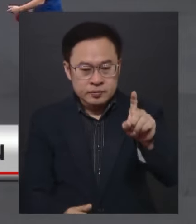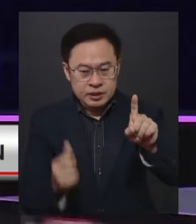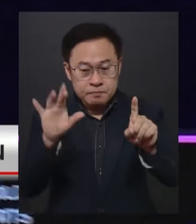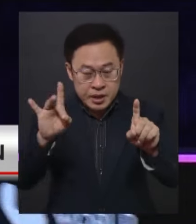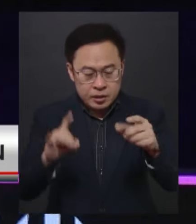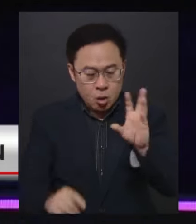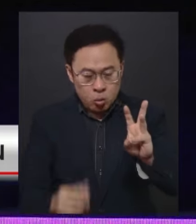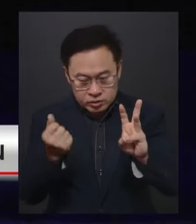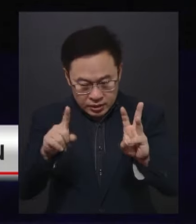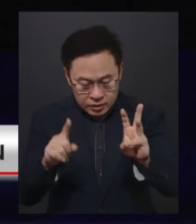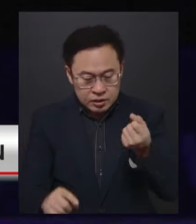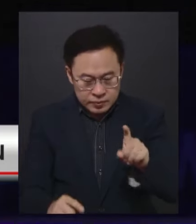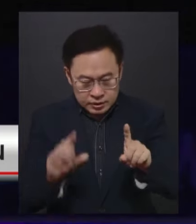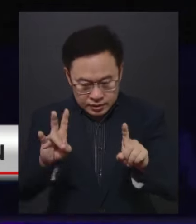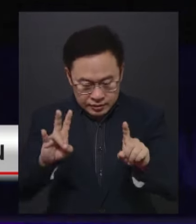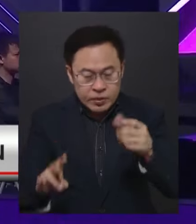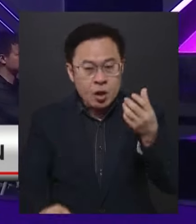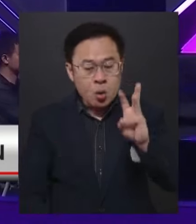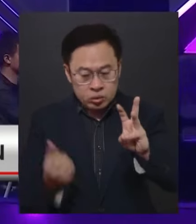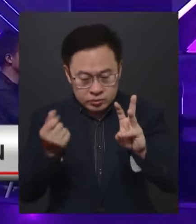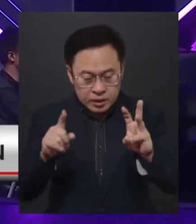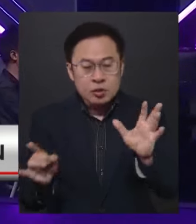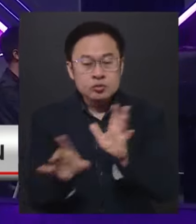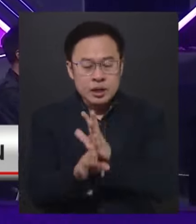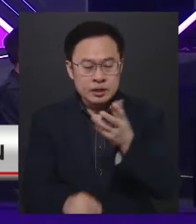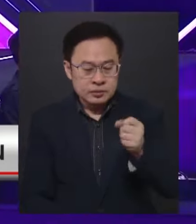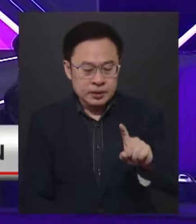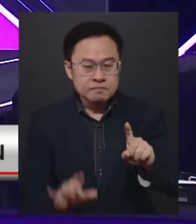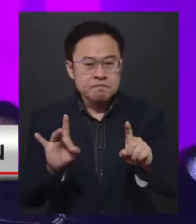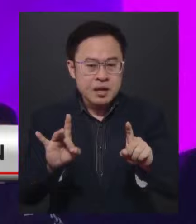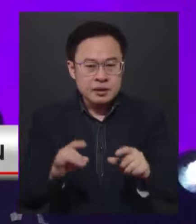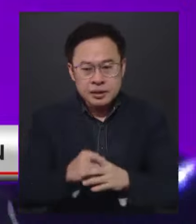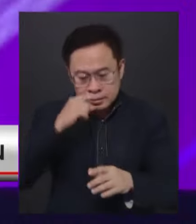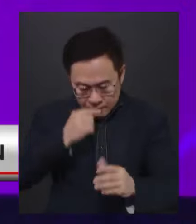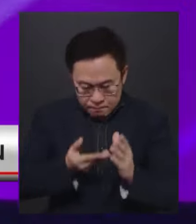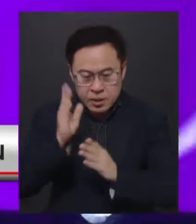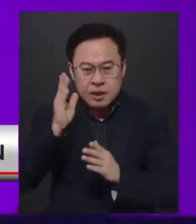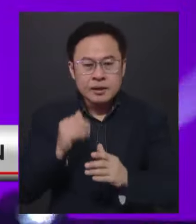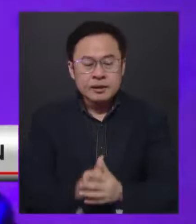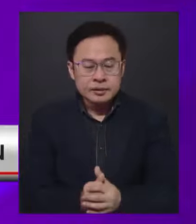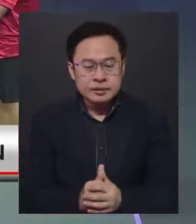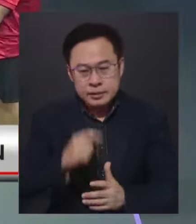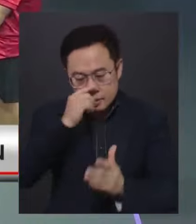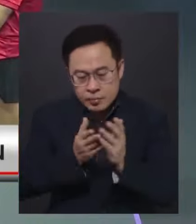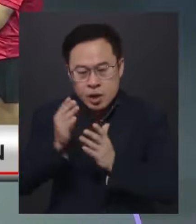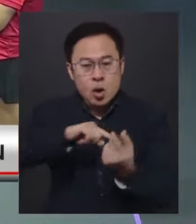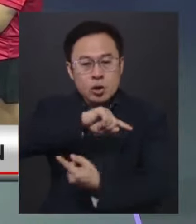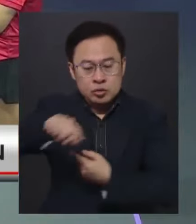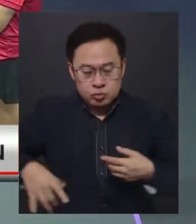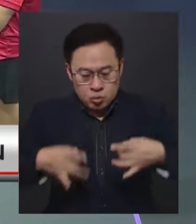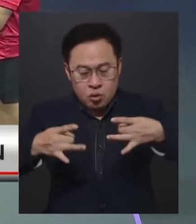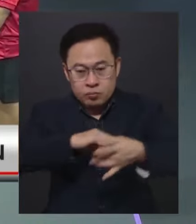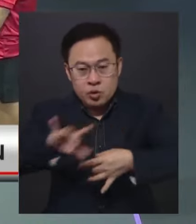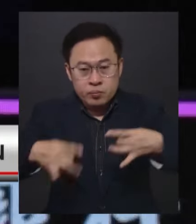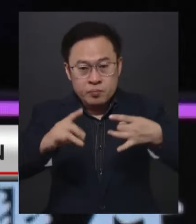6:11 11ต7 6:11แล้วก็ 11ต8ค่ะก็เลยส่งผลให้อรวเนี่ยผ่านเข้าสู่รอบ 16คนในราย